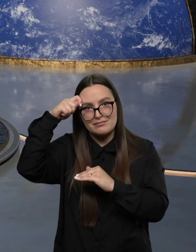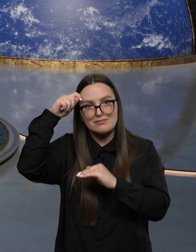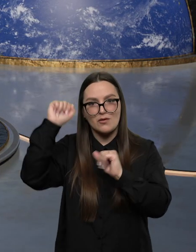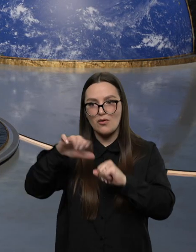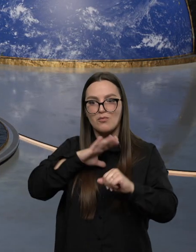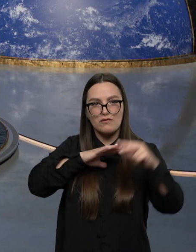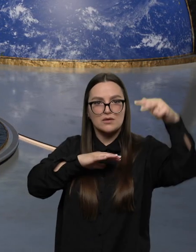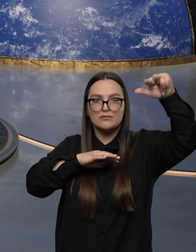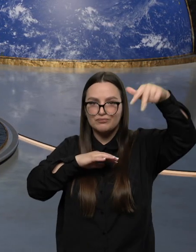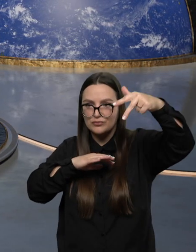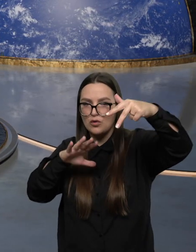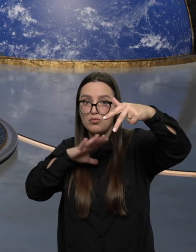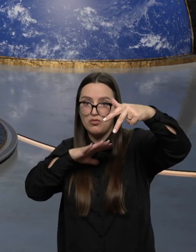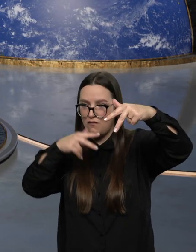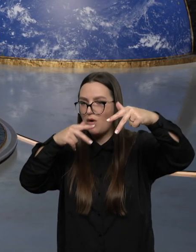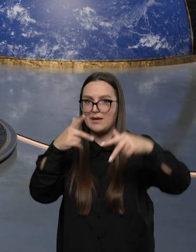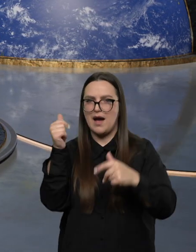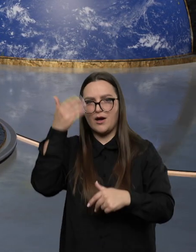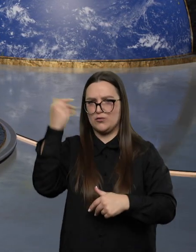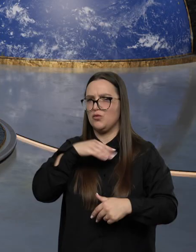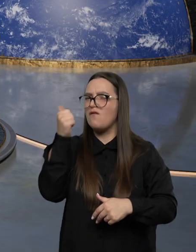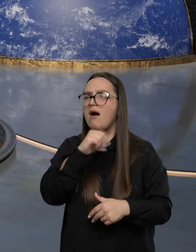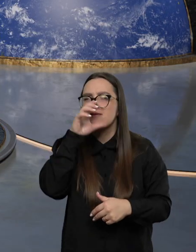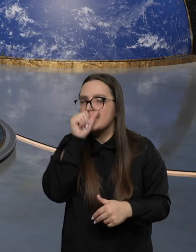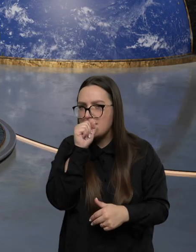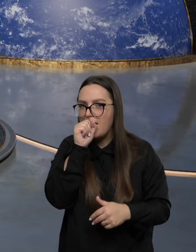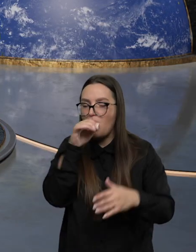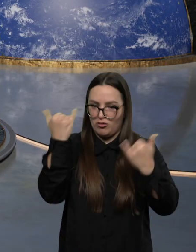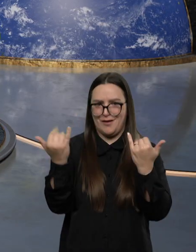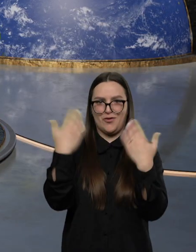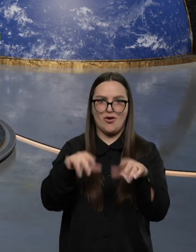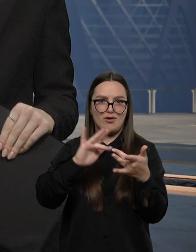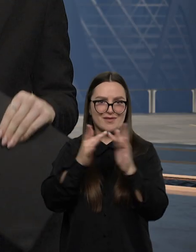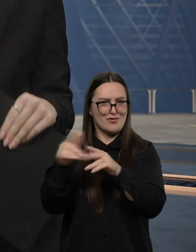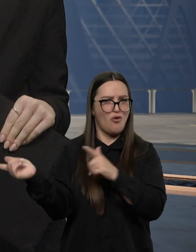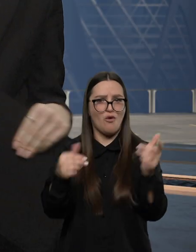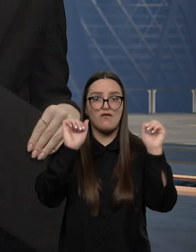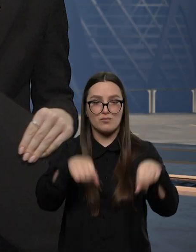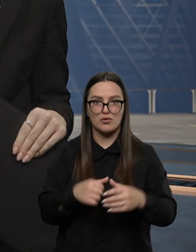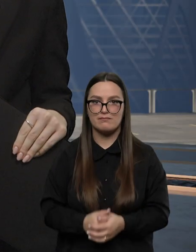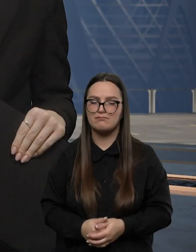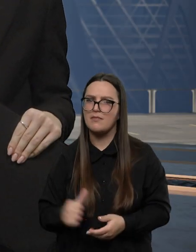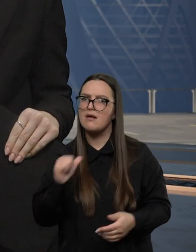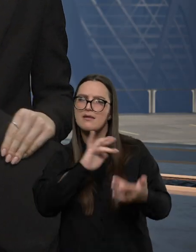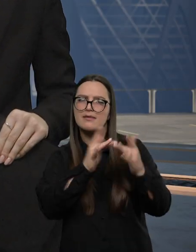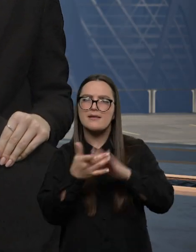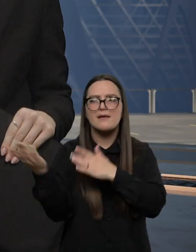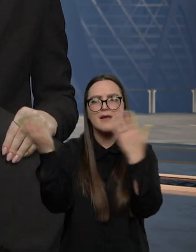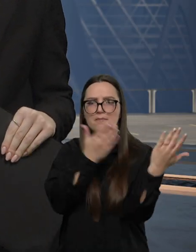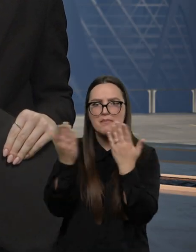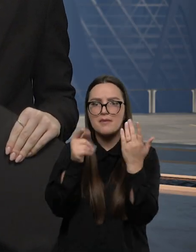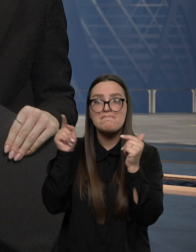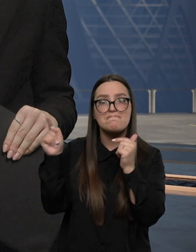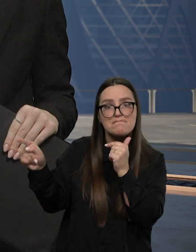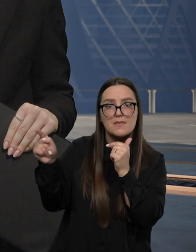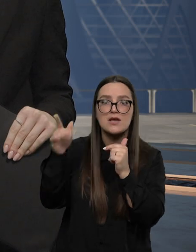matai, buvo super slapta, dabar internete tą nuotrauką galima pamatyti, kokie jausmai buvo. Internete paskaičiau, kad Paulikas iš